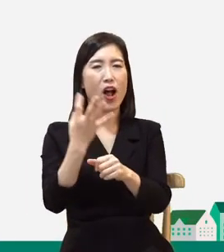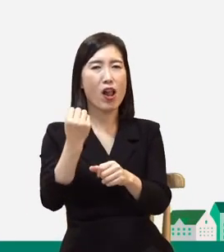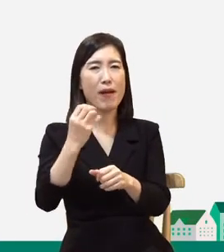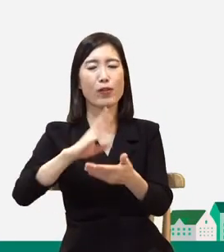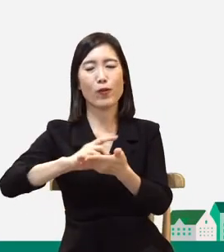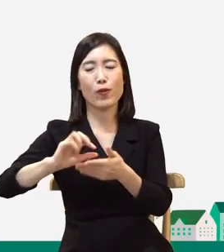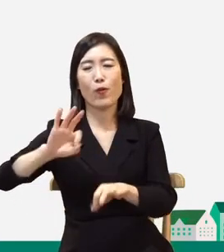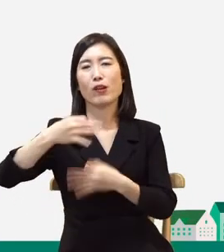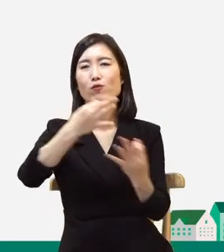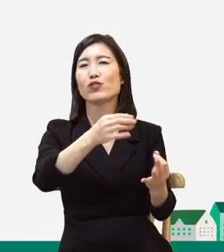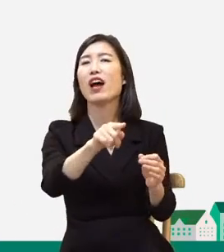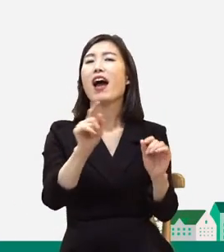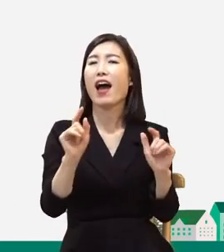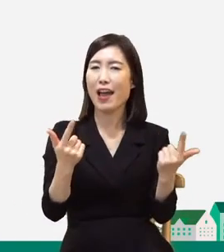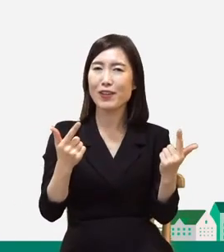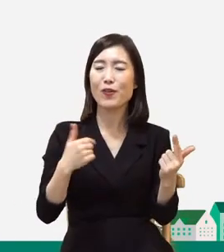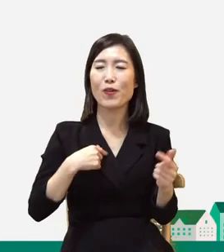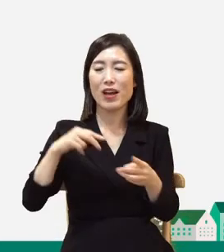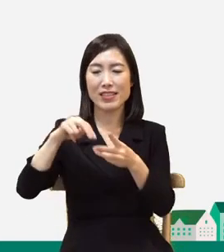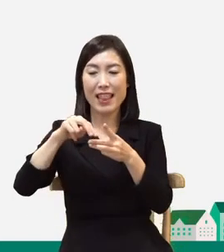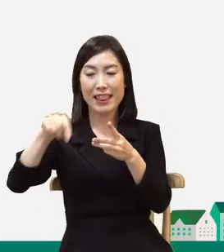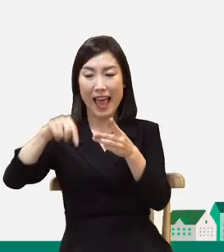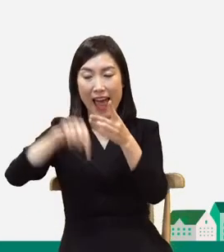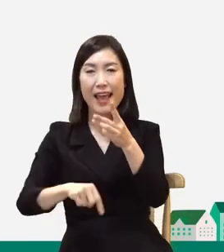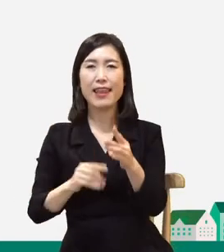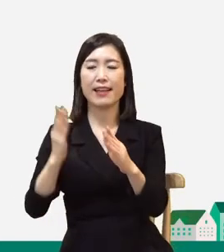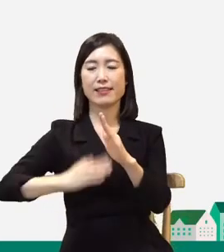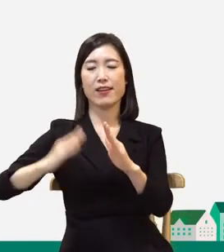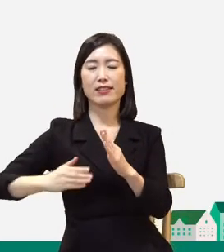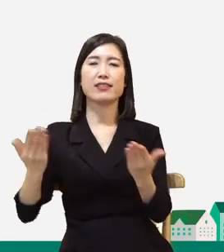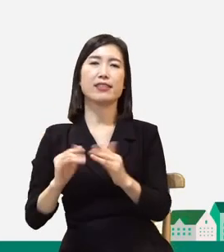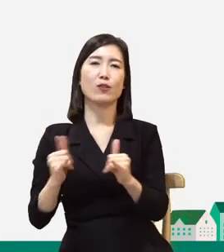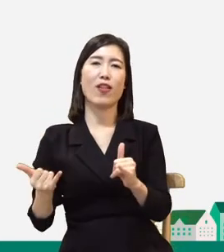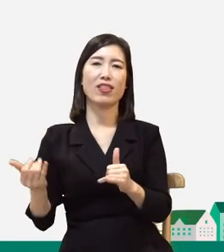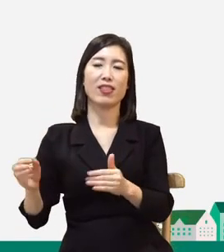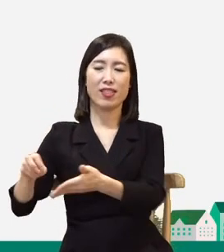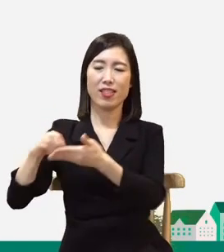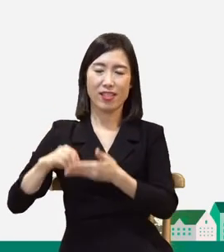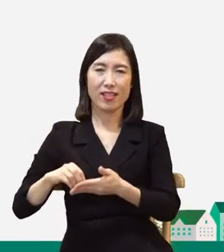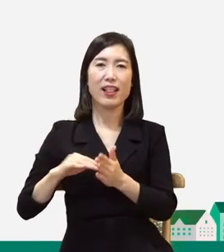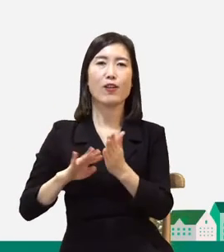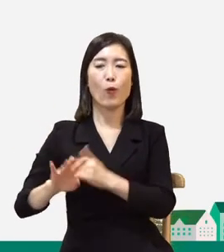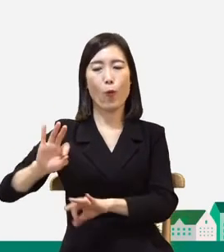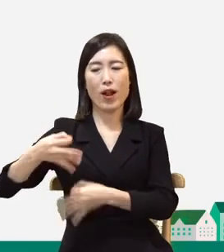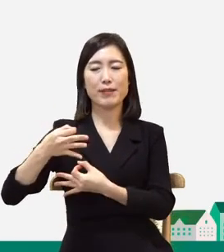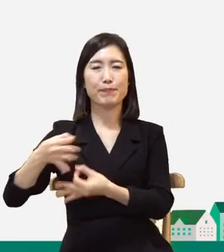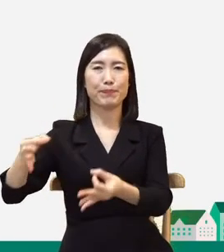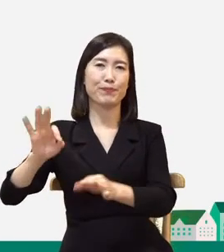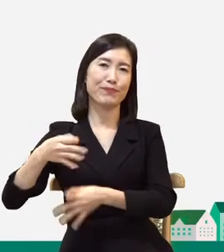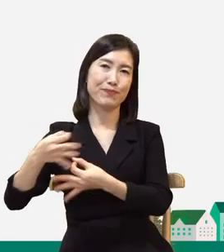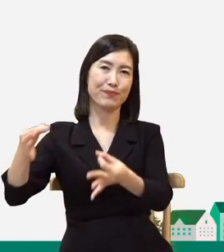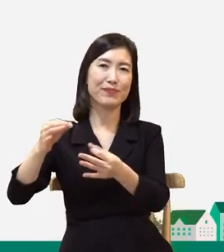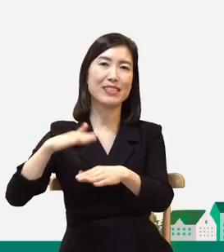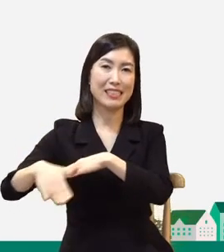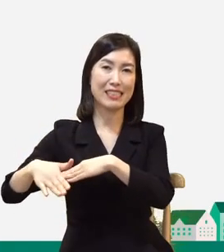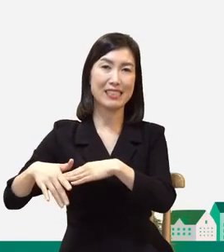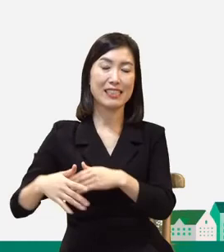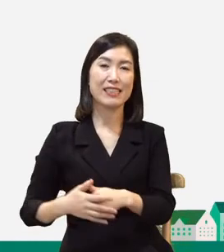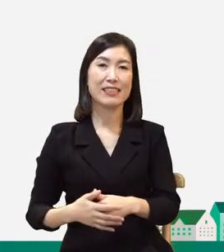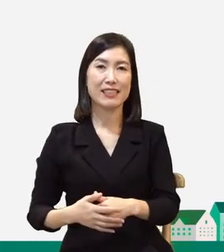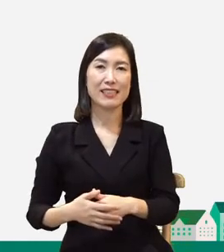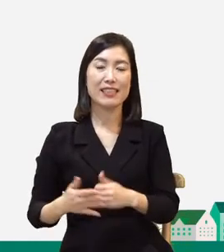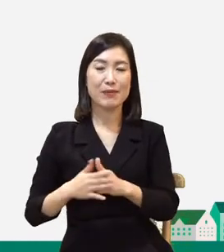것이 아니고 저희 센터의 정규직 직원으로 이제 해서 월급제로 해서 지금